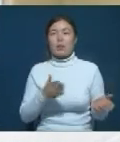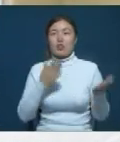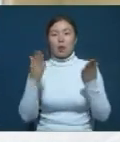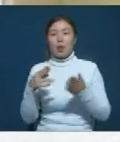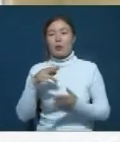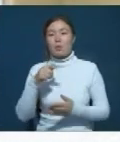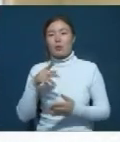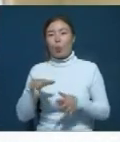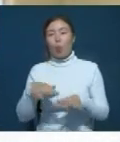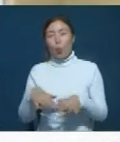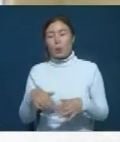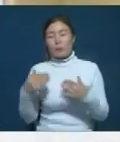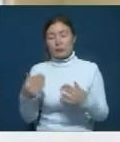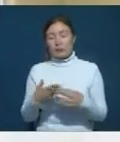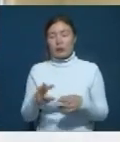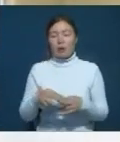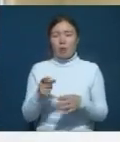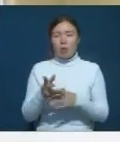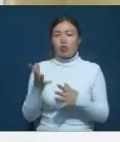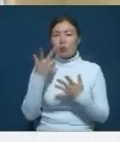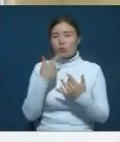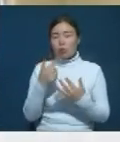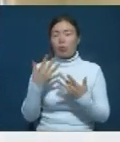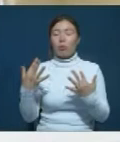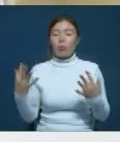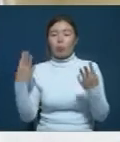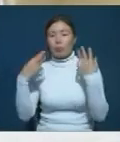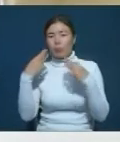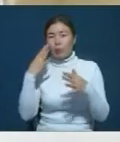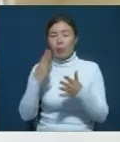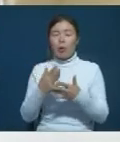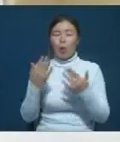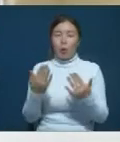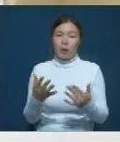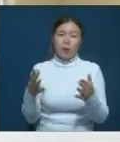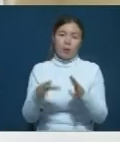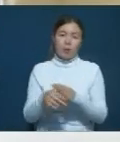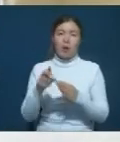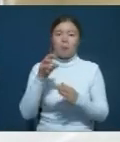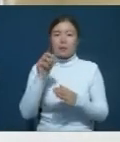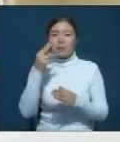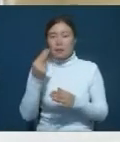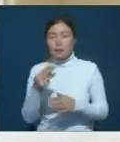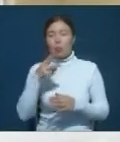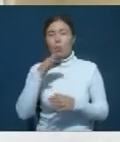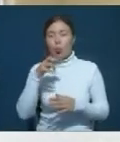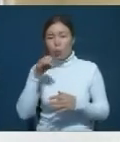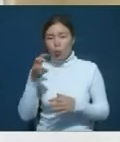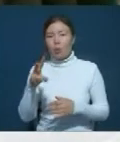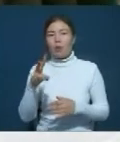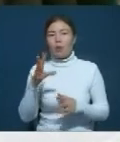Пятигорск қаласында тігіледі. Бізде бірнеше түстен және көптеген үлгілері бар. Олардың қатарында писец, мутон, норкада